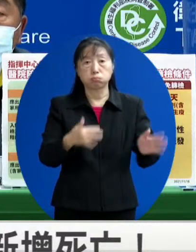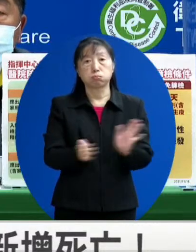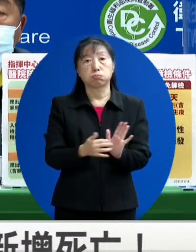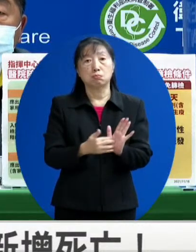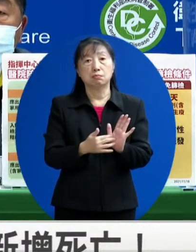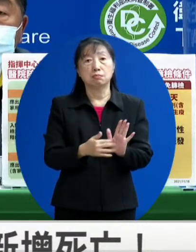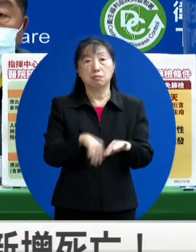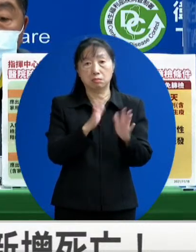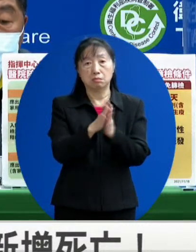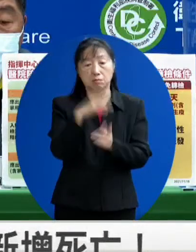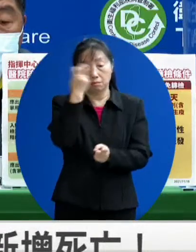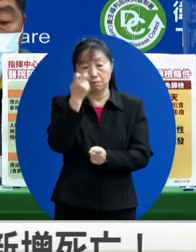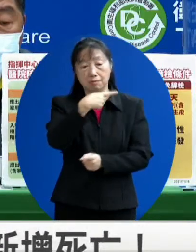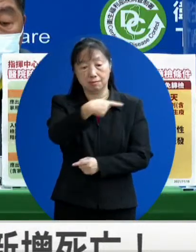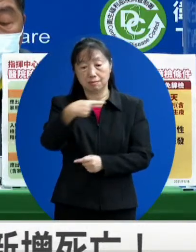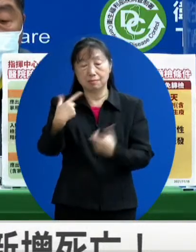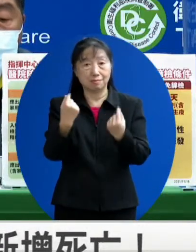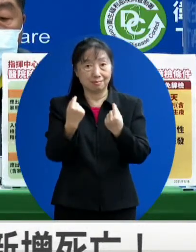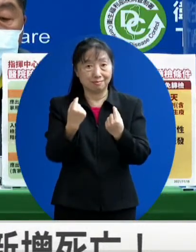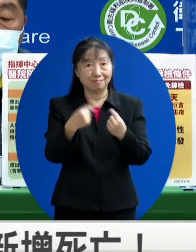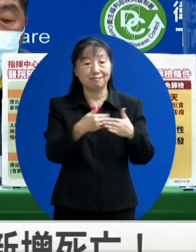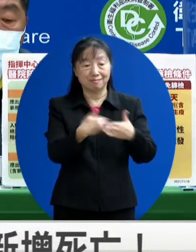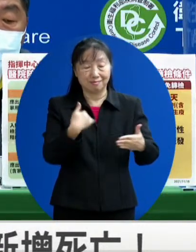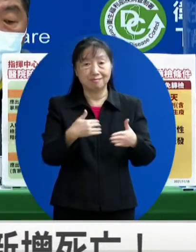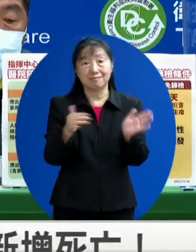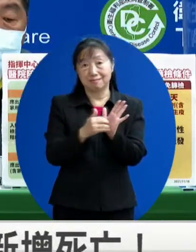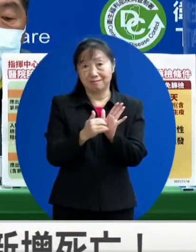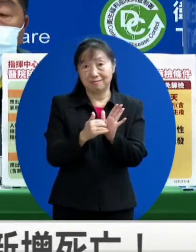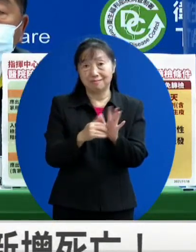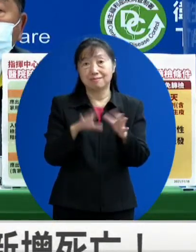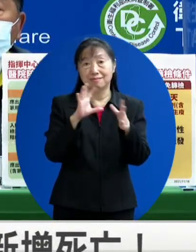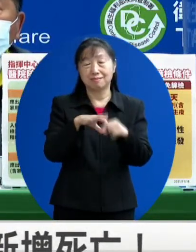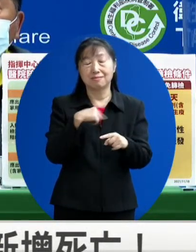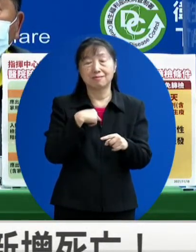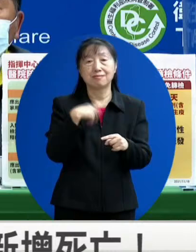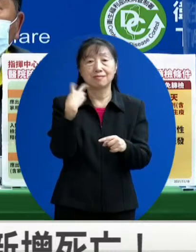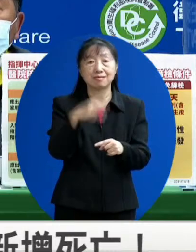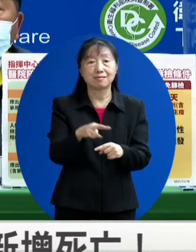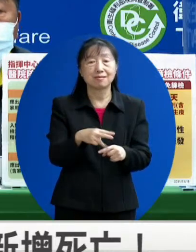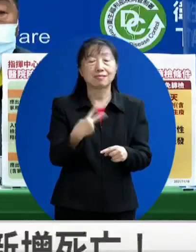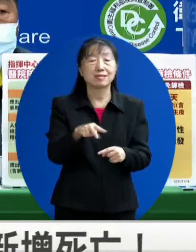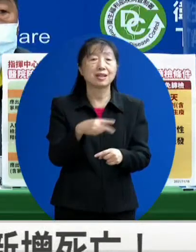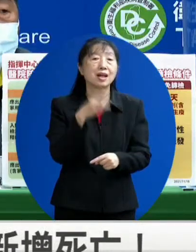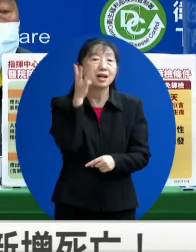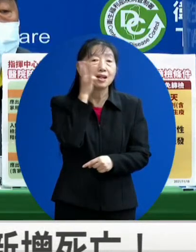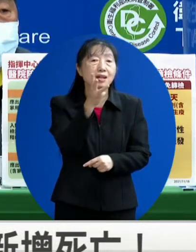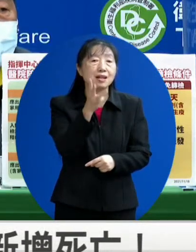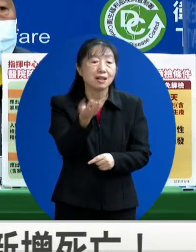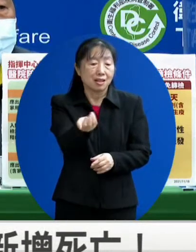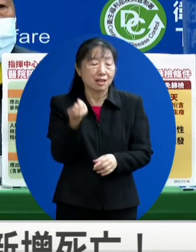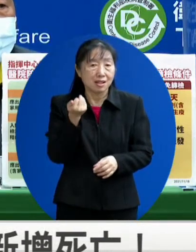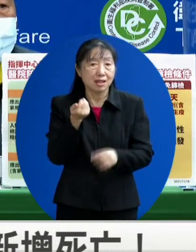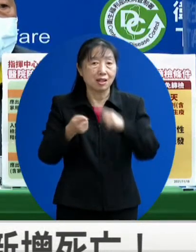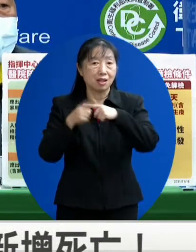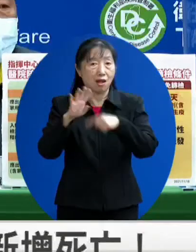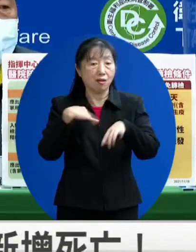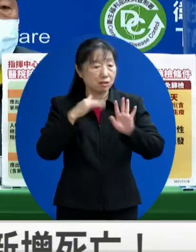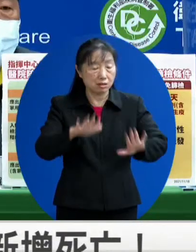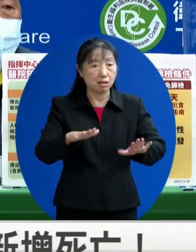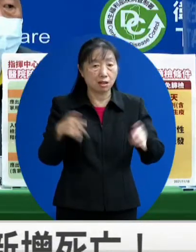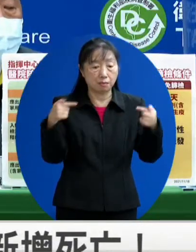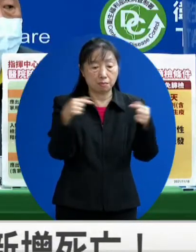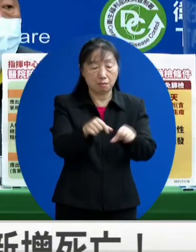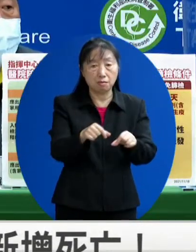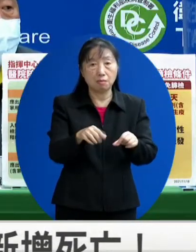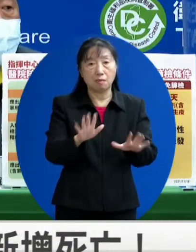检完都阴性，已经隔离了，那据发病日3个月内，这时候他身体上还有一些相关的